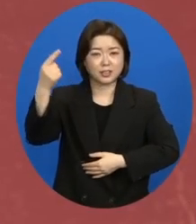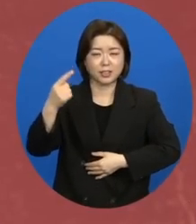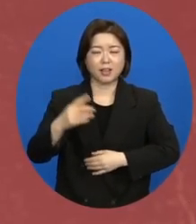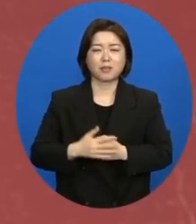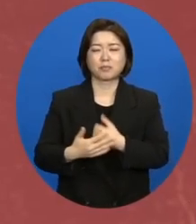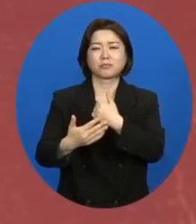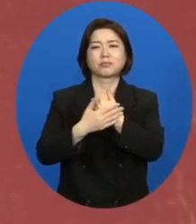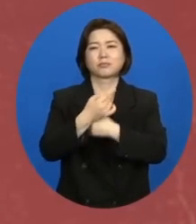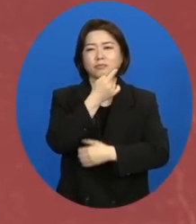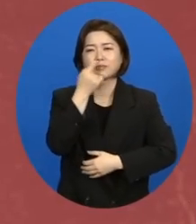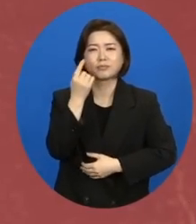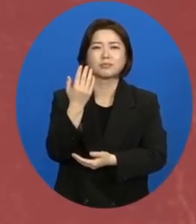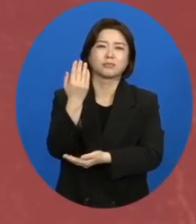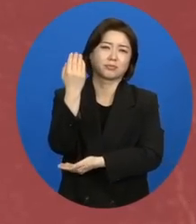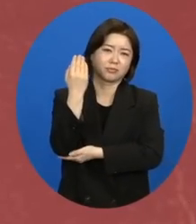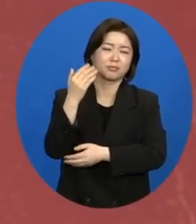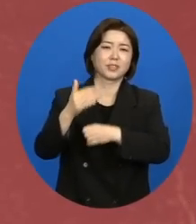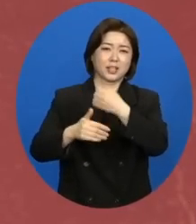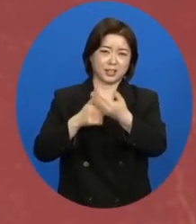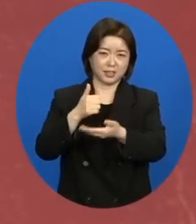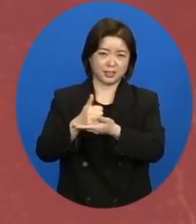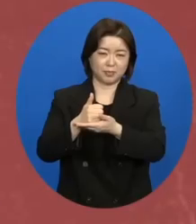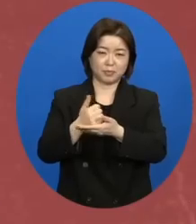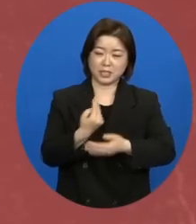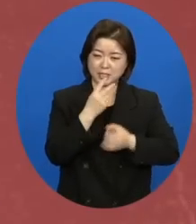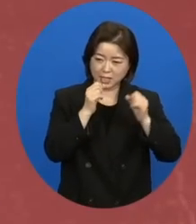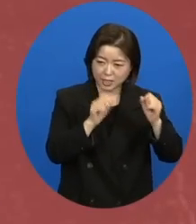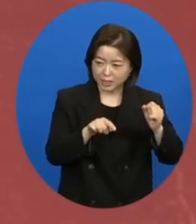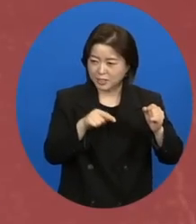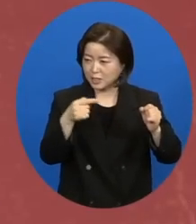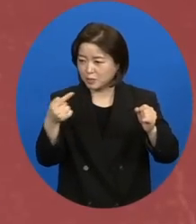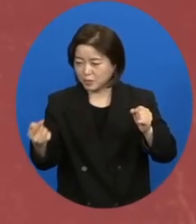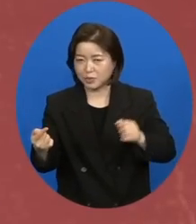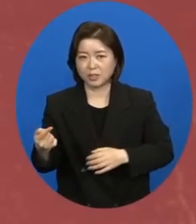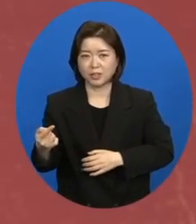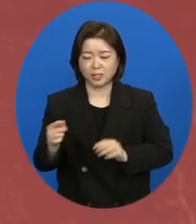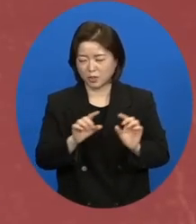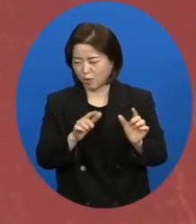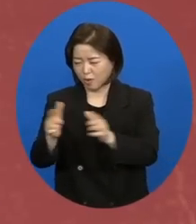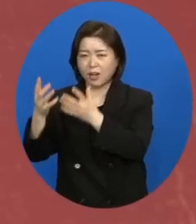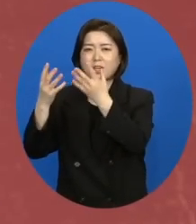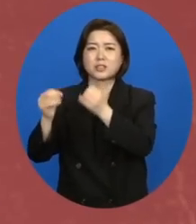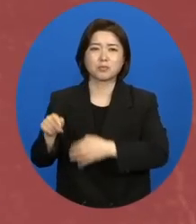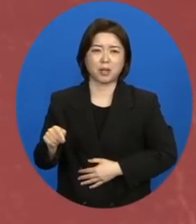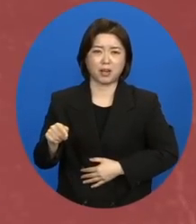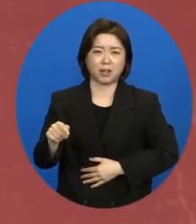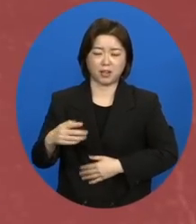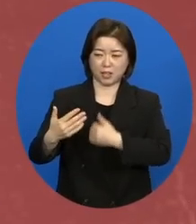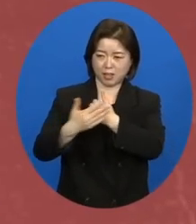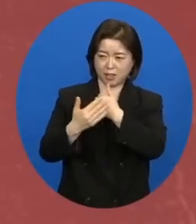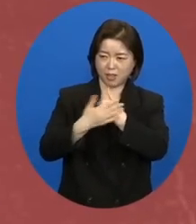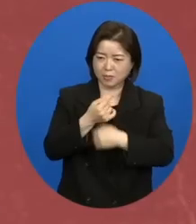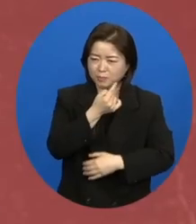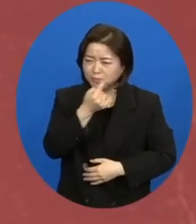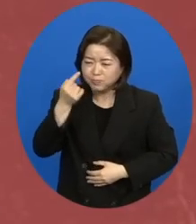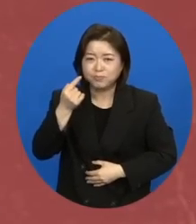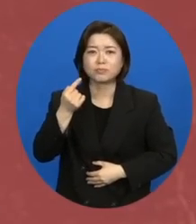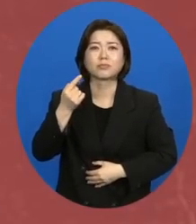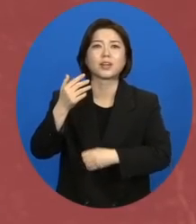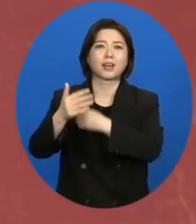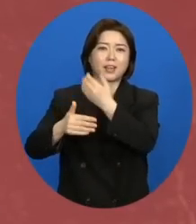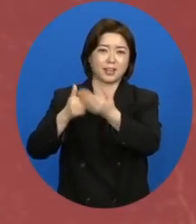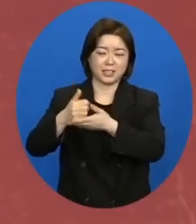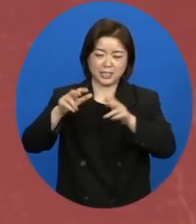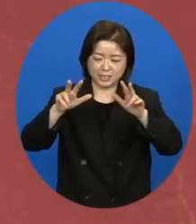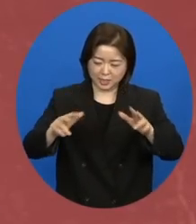에벤에셀의 하나님이라고. 살아계신 하나님 뒤에 표현이 참 많은데 에벤에셀의 하나님,